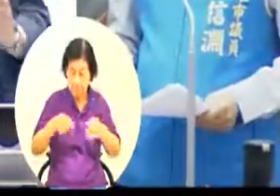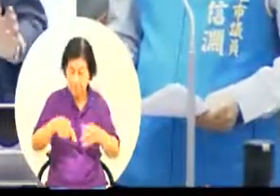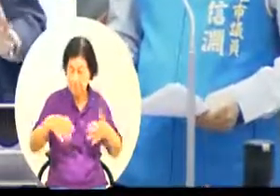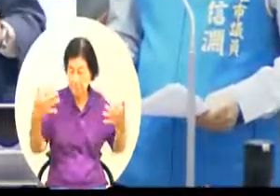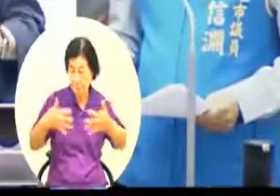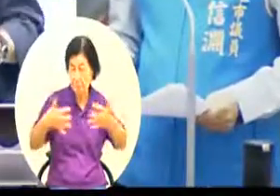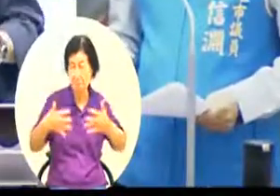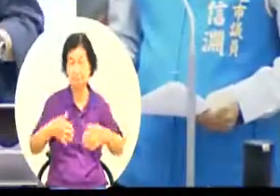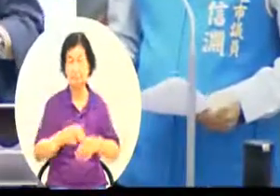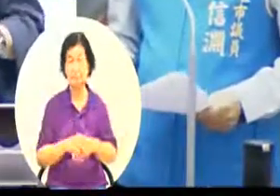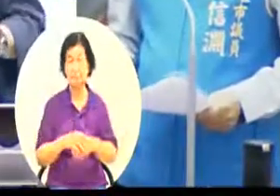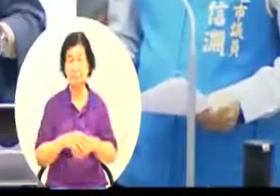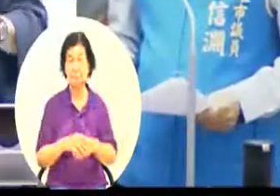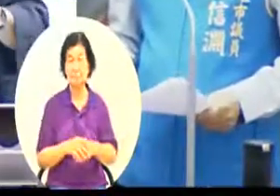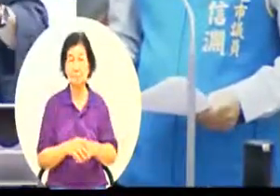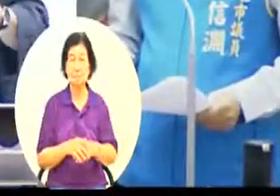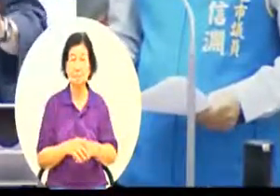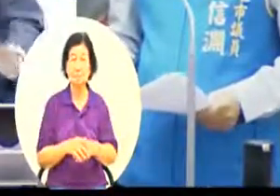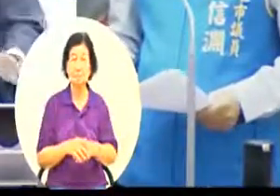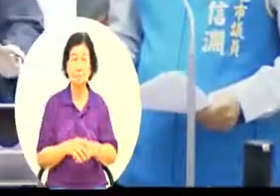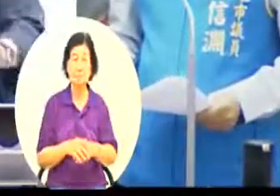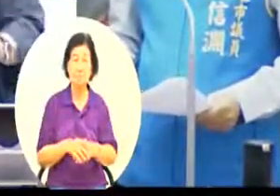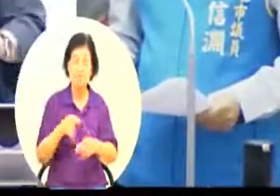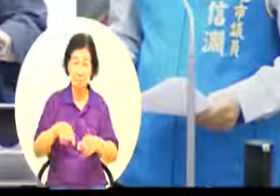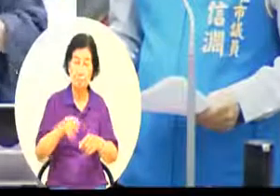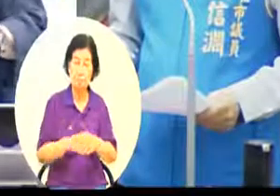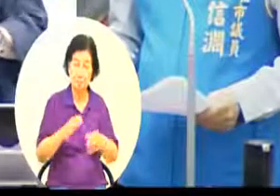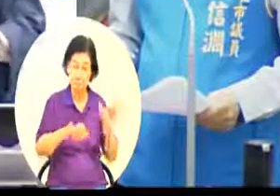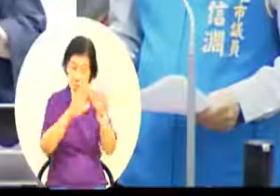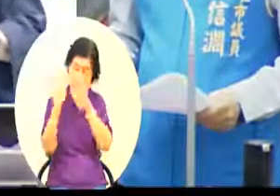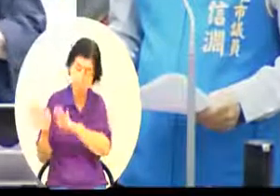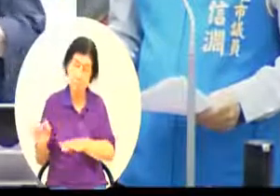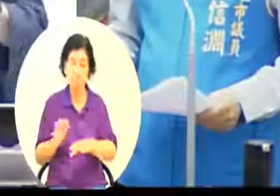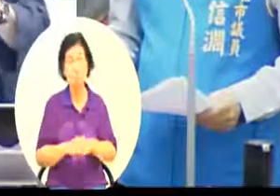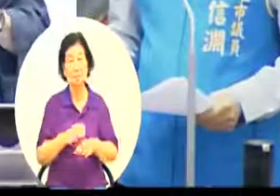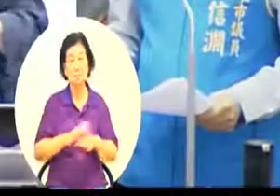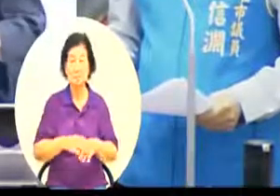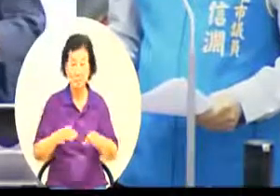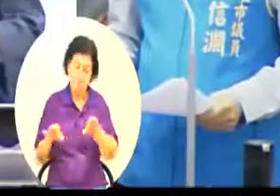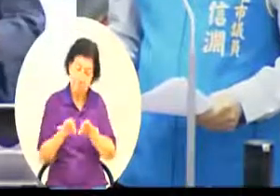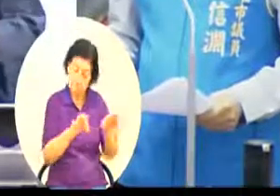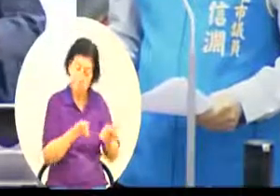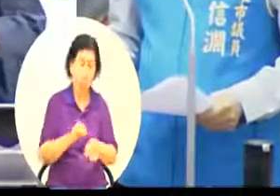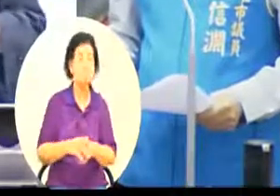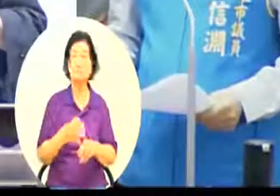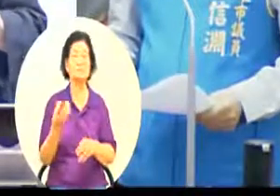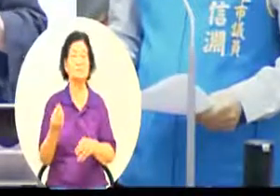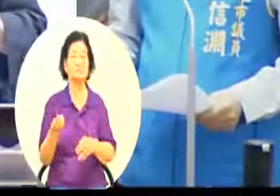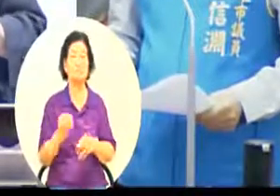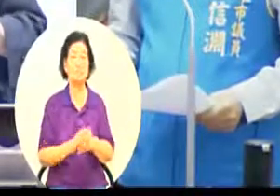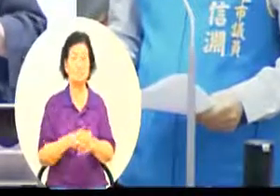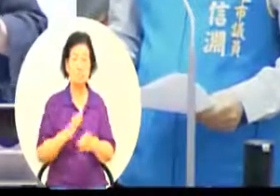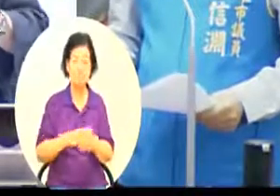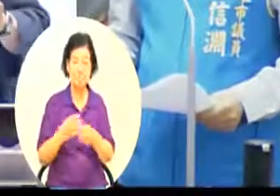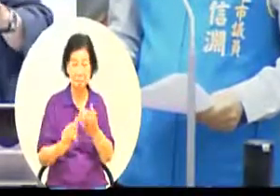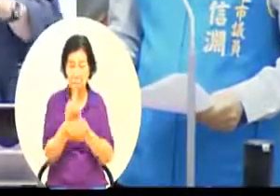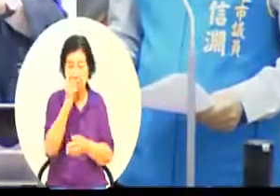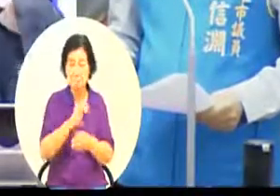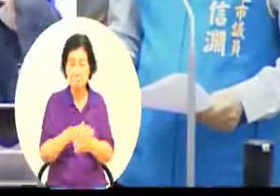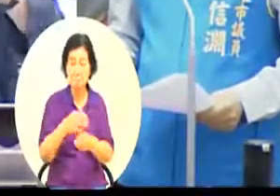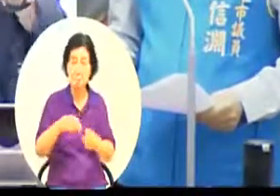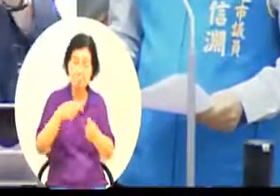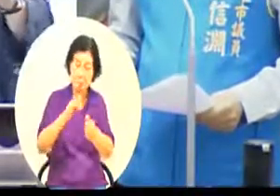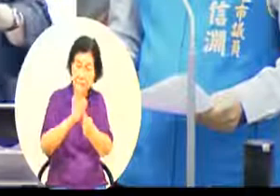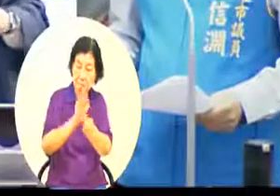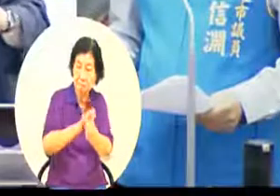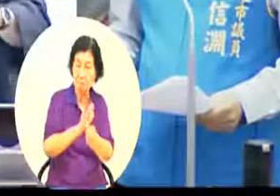为止没有任何的一个罚款都没有都是用辅导。那我们到六月底，中央